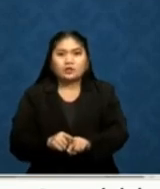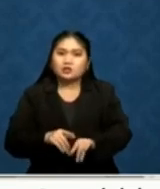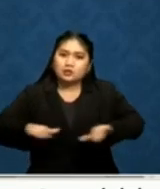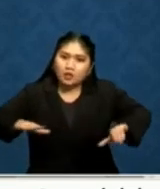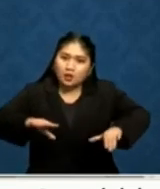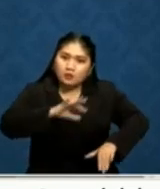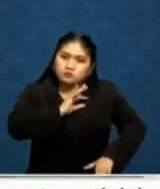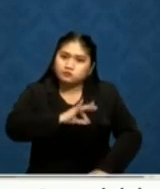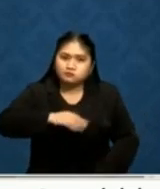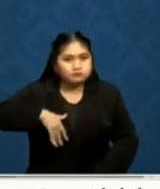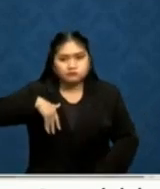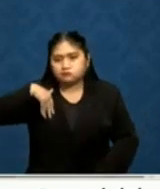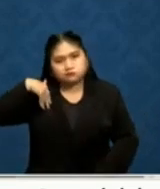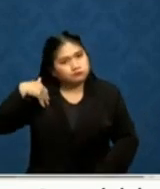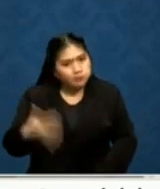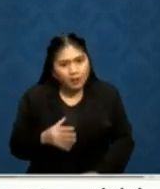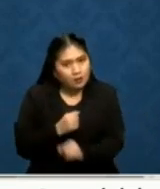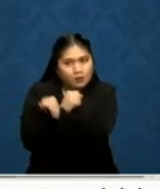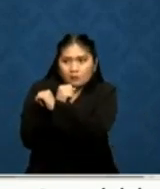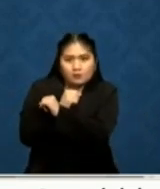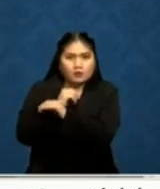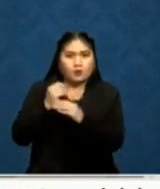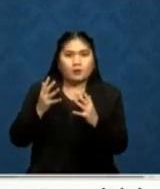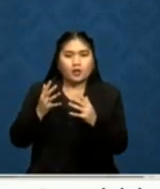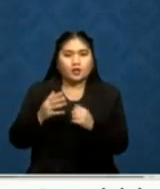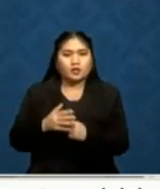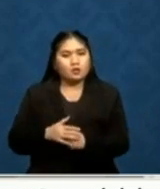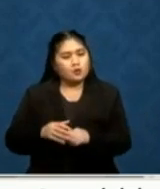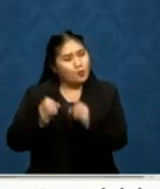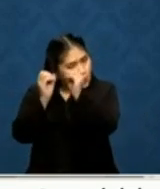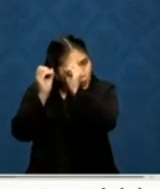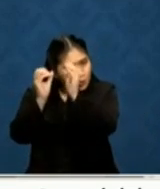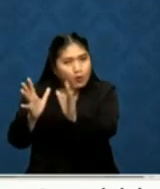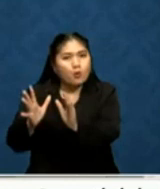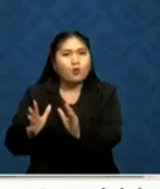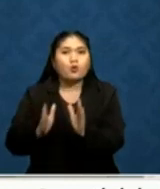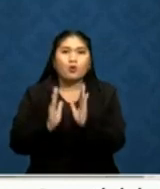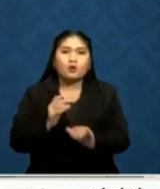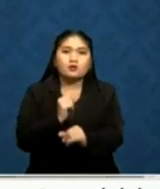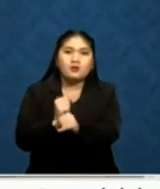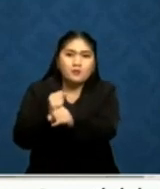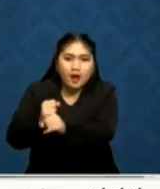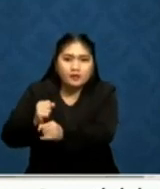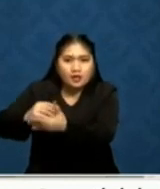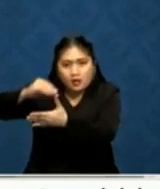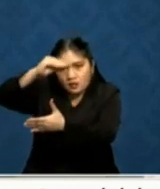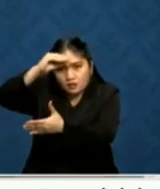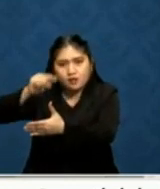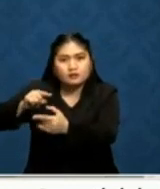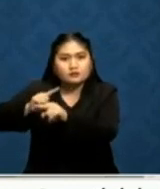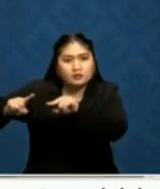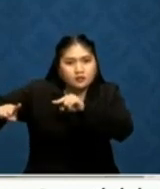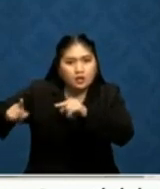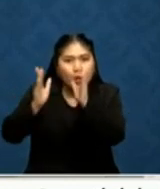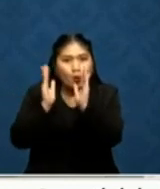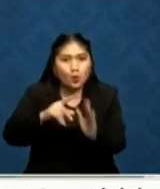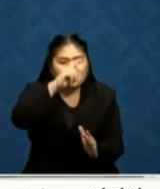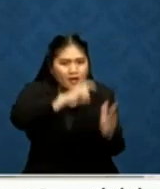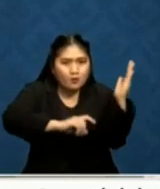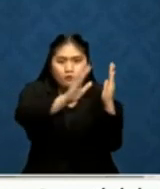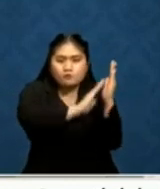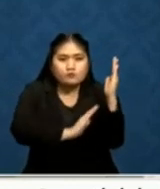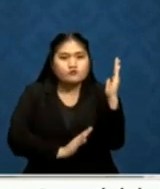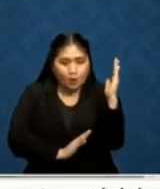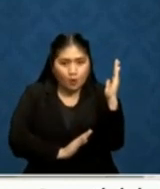กิดความรู้สึกไม่สบายใจไม่ปลอดภัยบรรดาครูบุคลากรทางการศึกษาและคนไทยทุกค